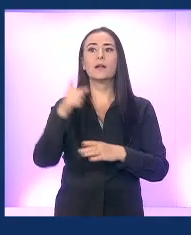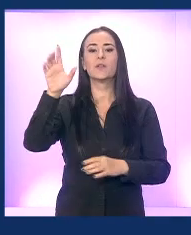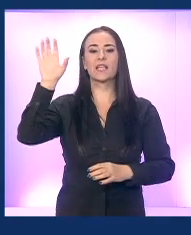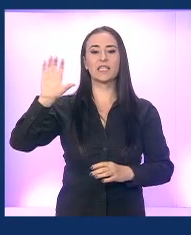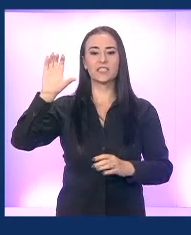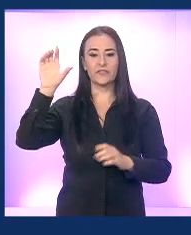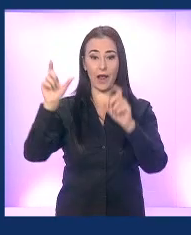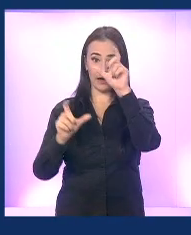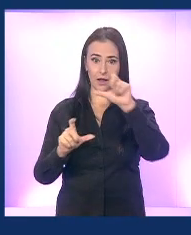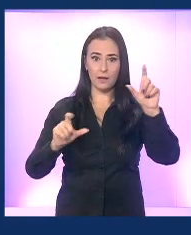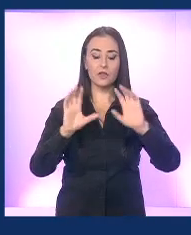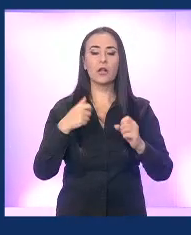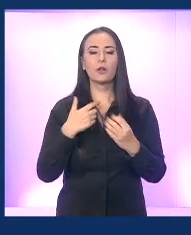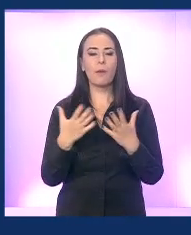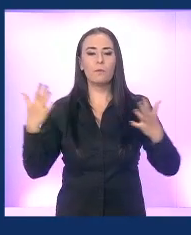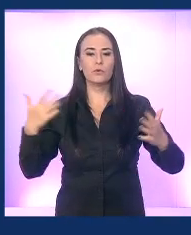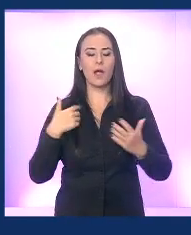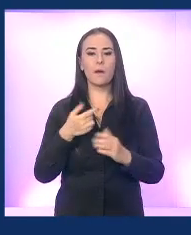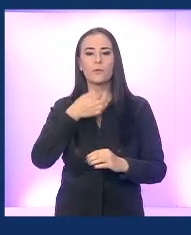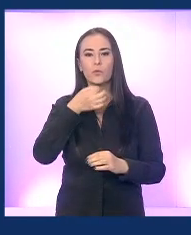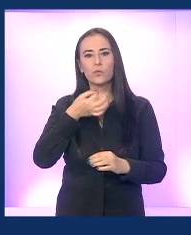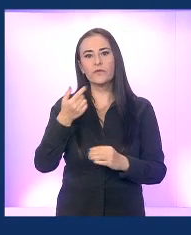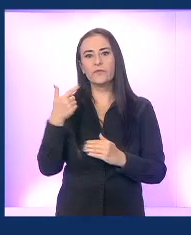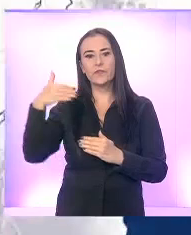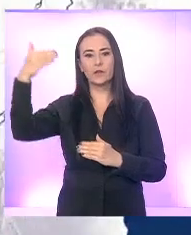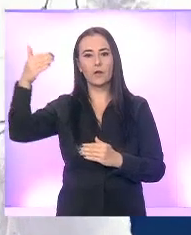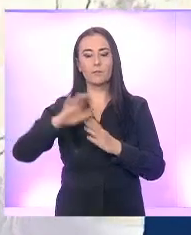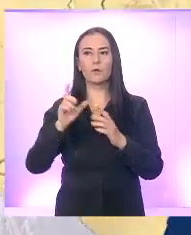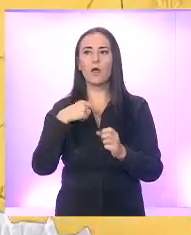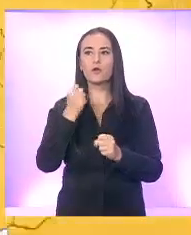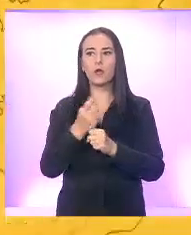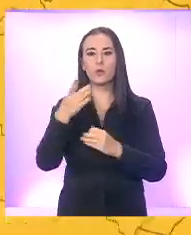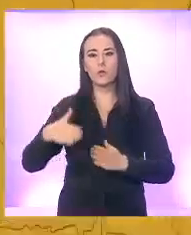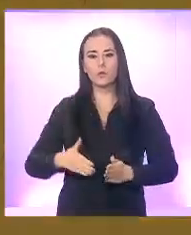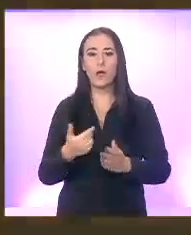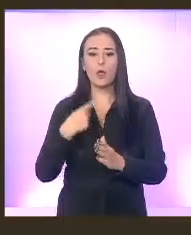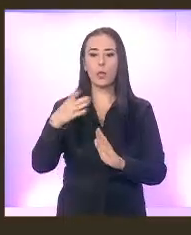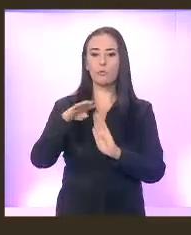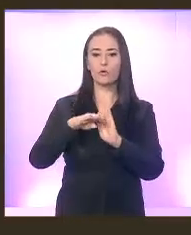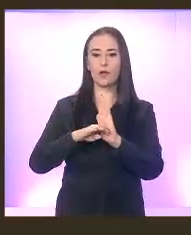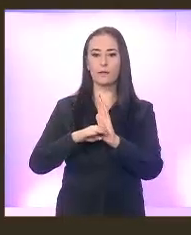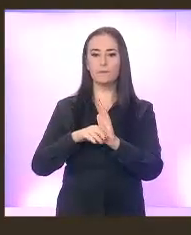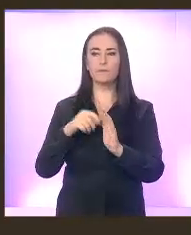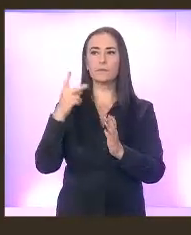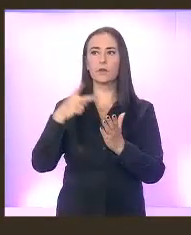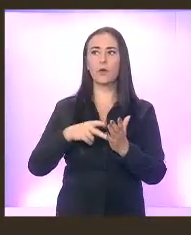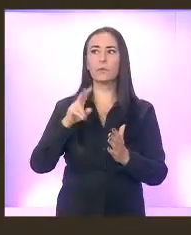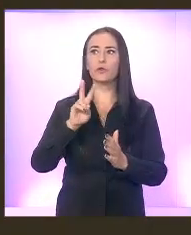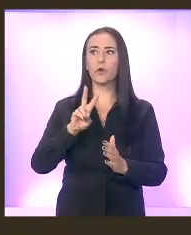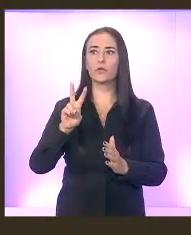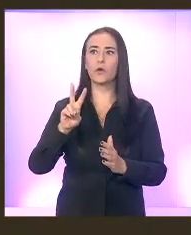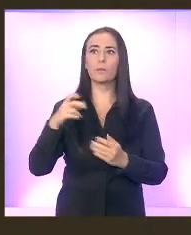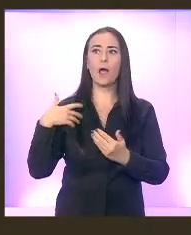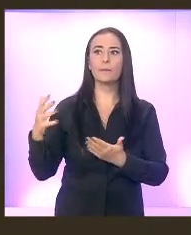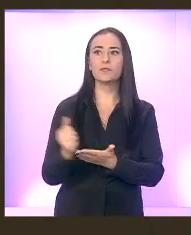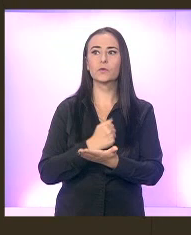Transilvania, dar celelalte magistrale feroviare au cam fost abandonate. Iar acest program de quick wins,